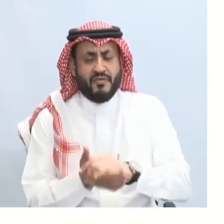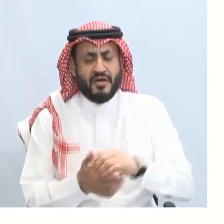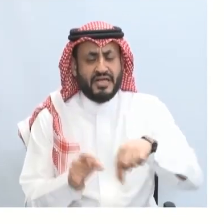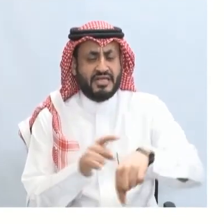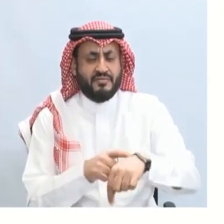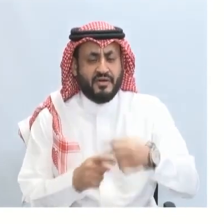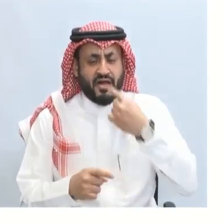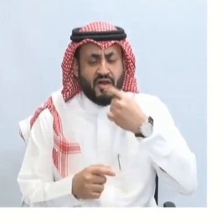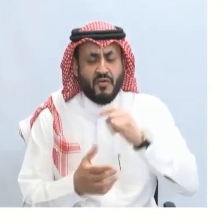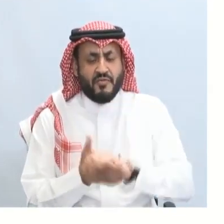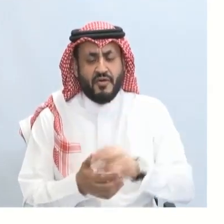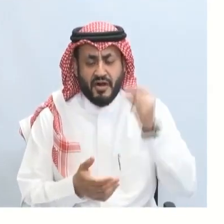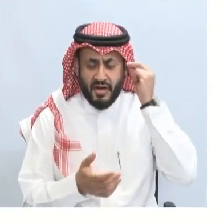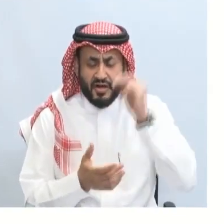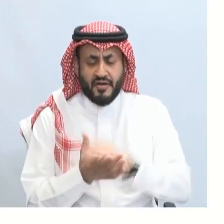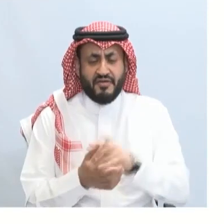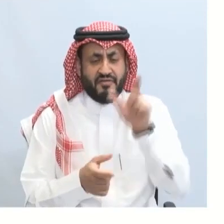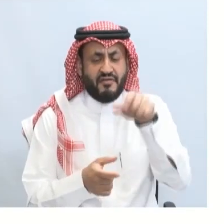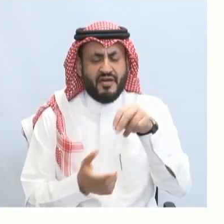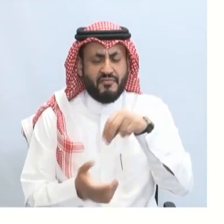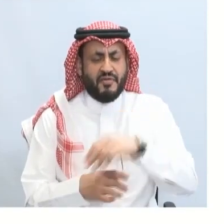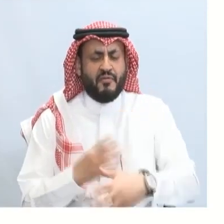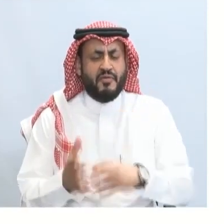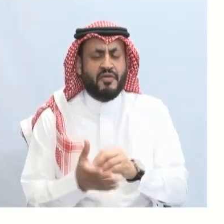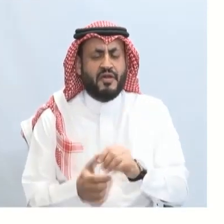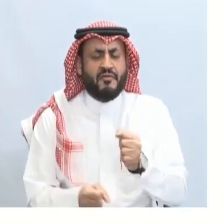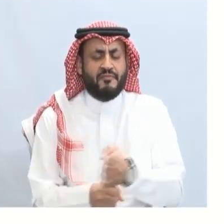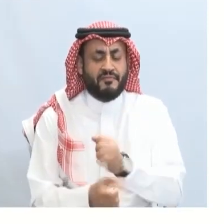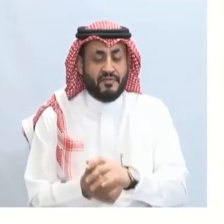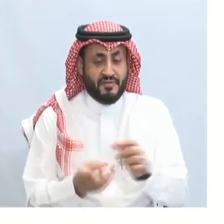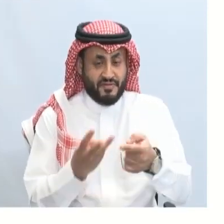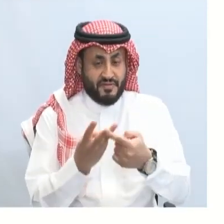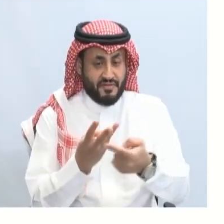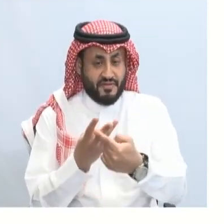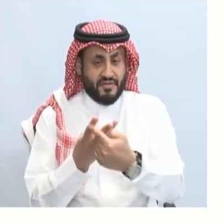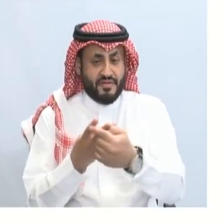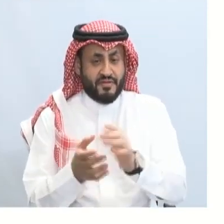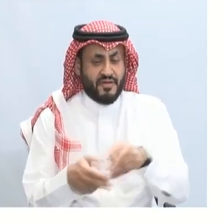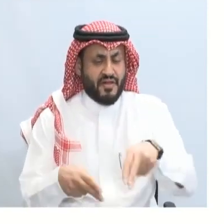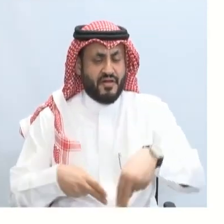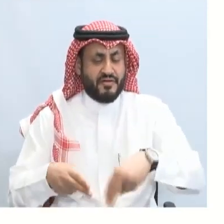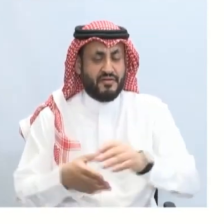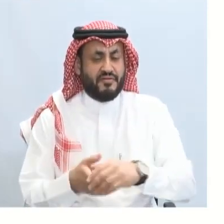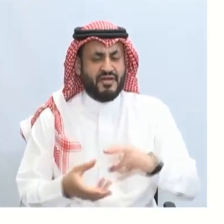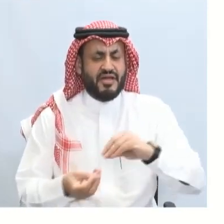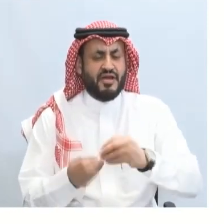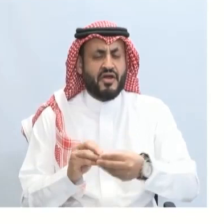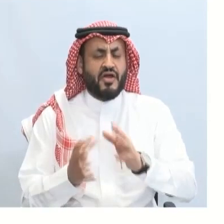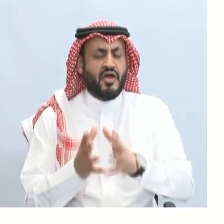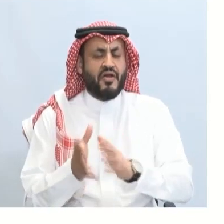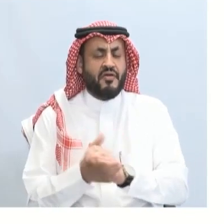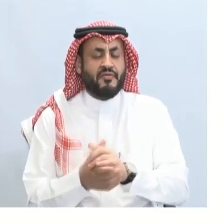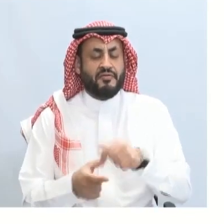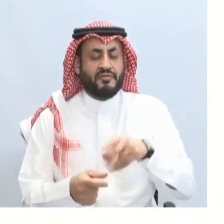مسؤولا عن افعاله وتركز على ثلاثه اساليب لتشكيل السلوك المسؤول